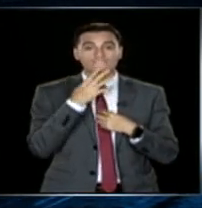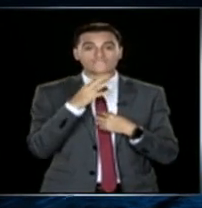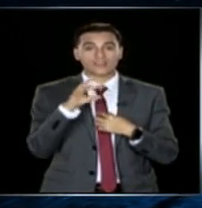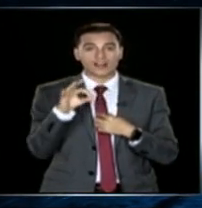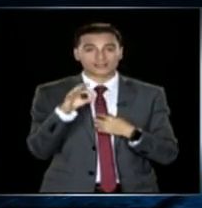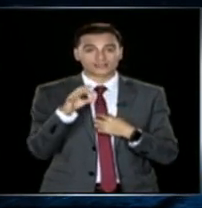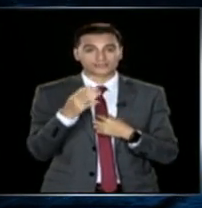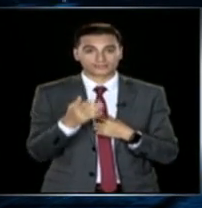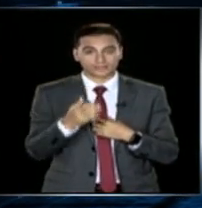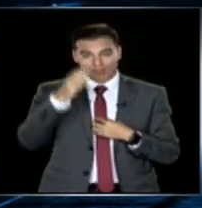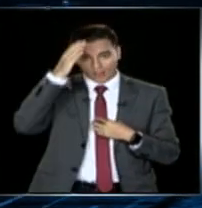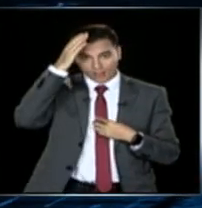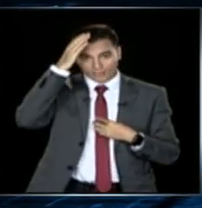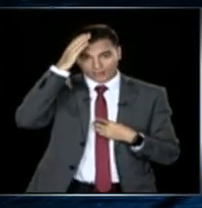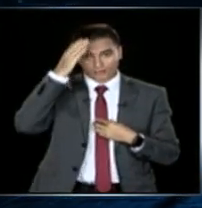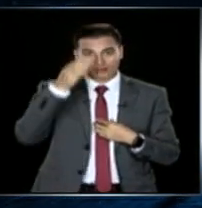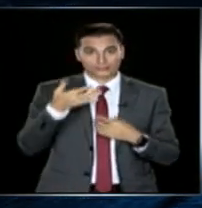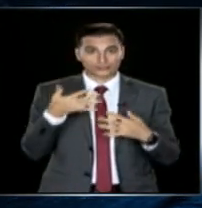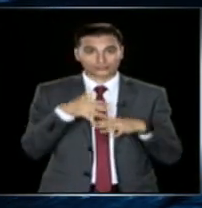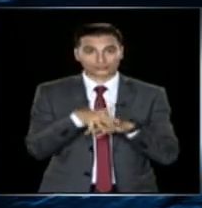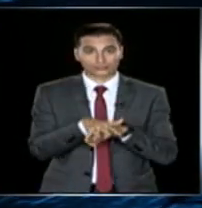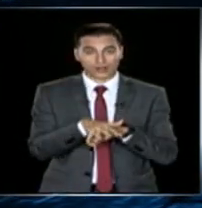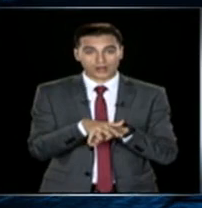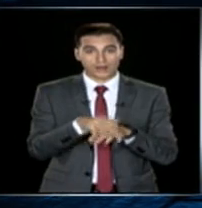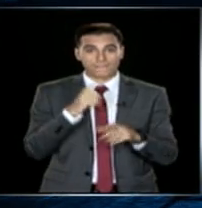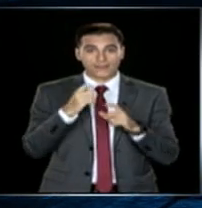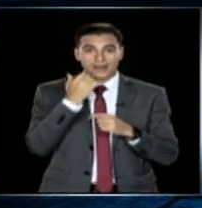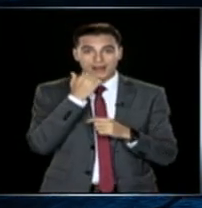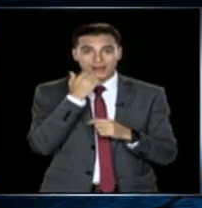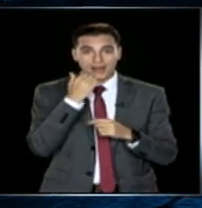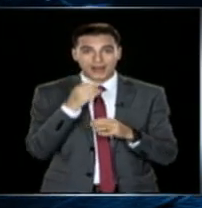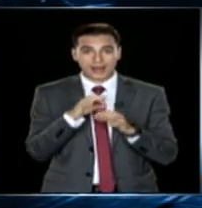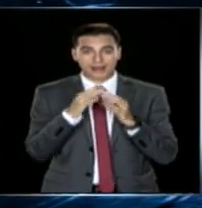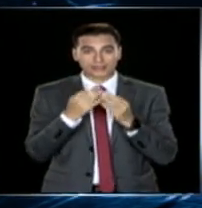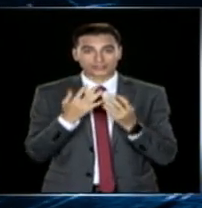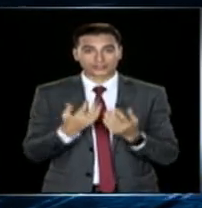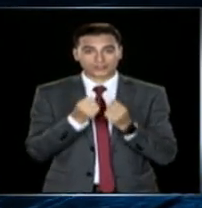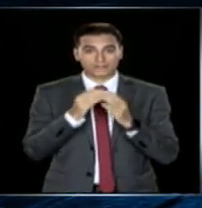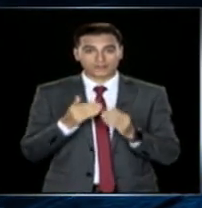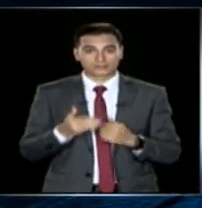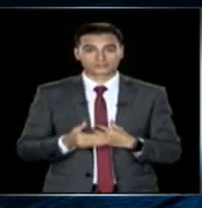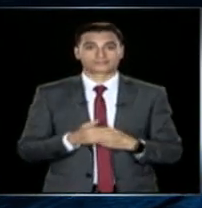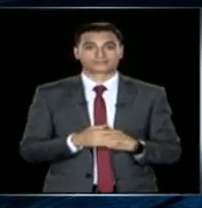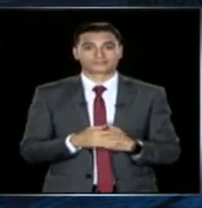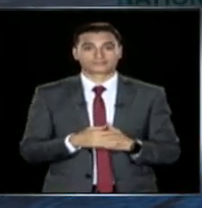بفرنسا. العباقرة بشراكة البنك الأهلي المصري، بنك أهل مصر.